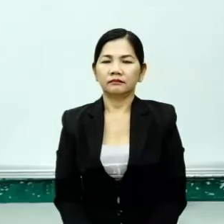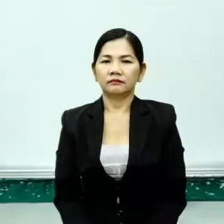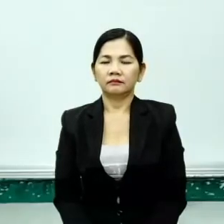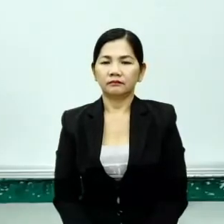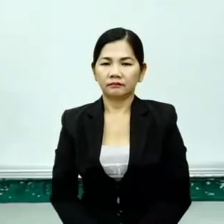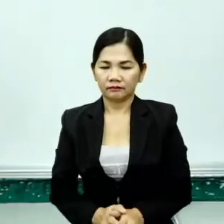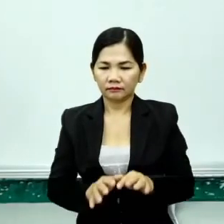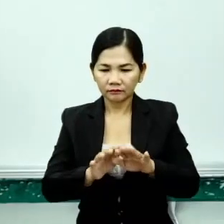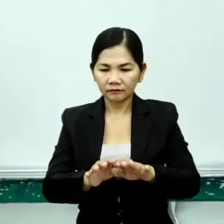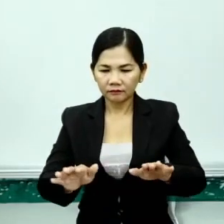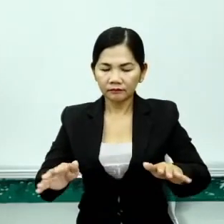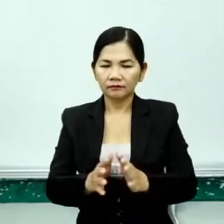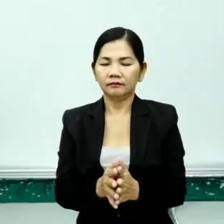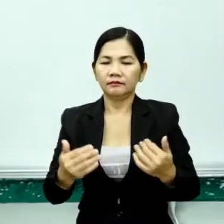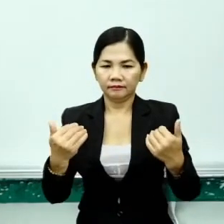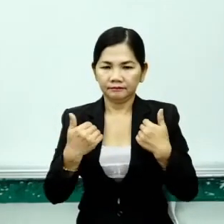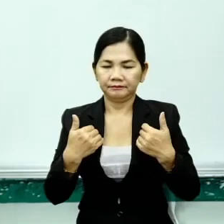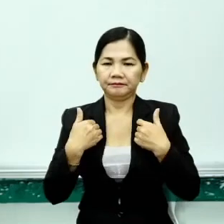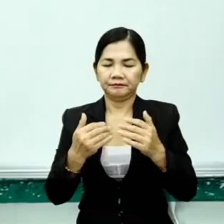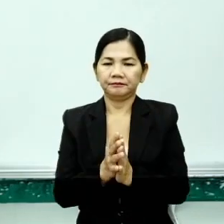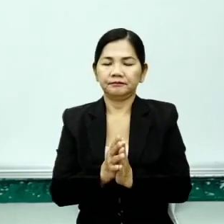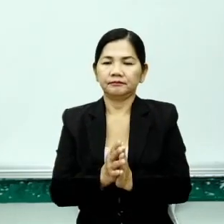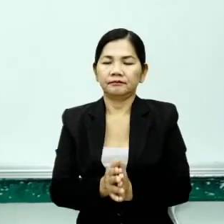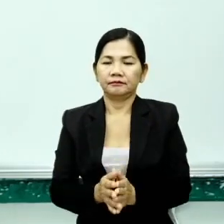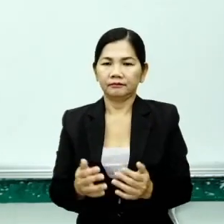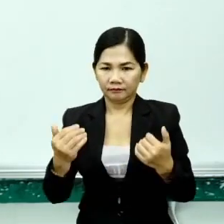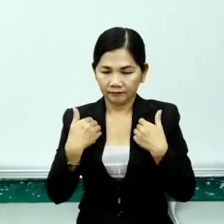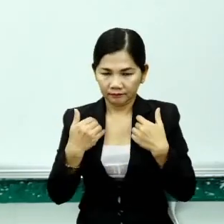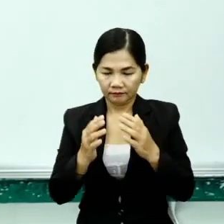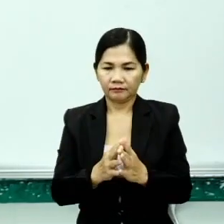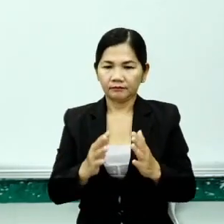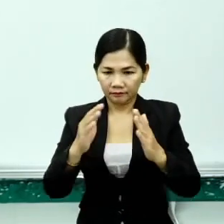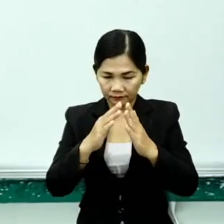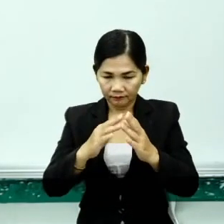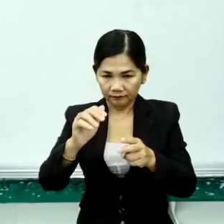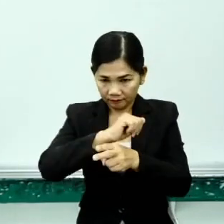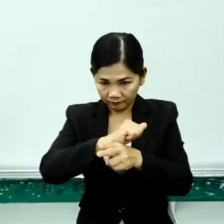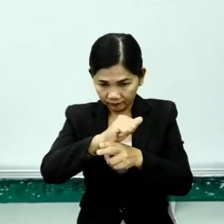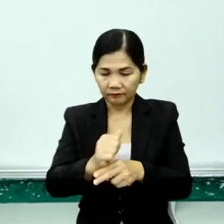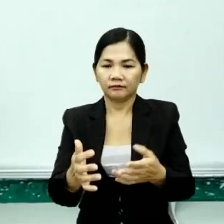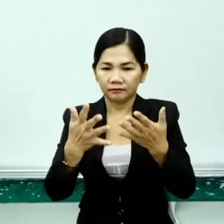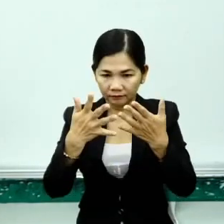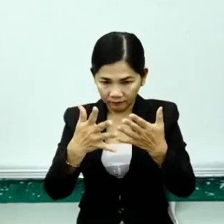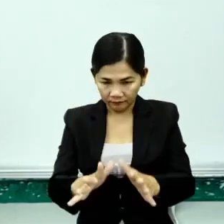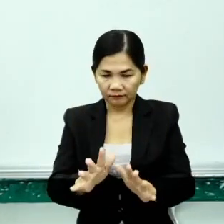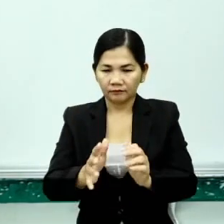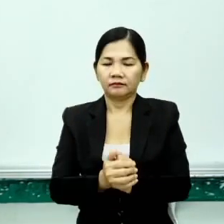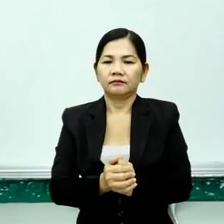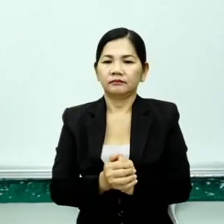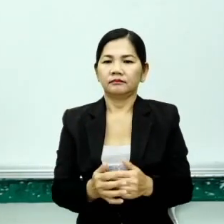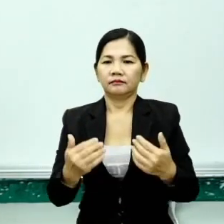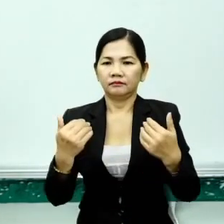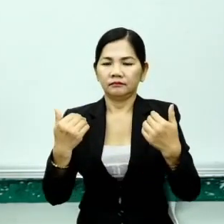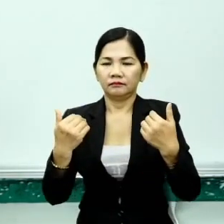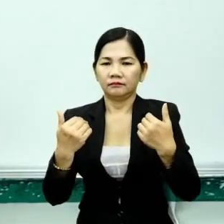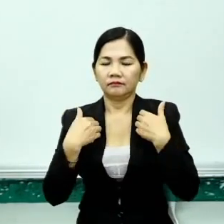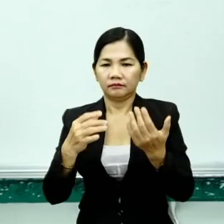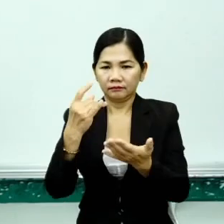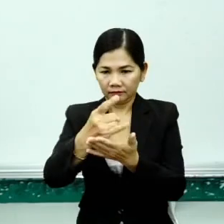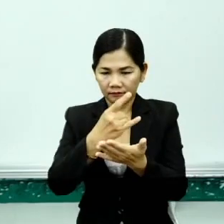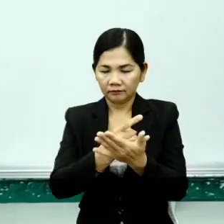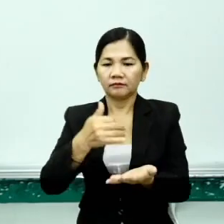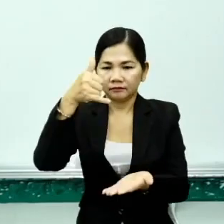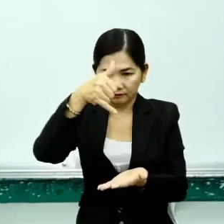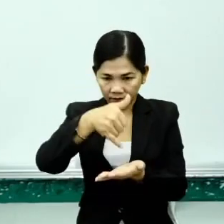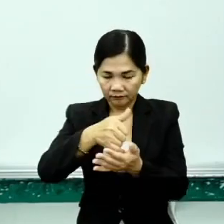chà chẳng còn con tặng ác này nè cứ chưa chết ha con tặng ác này chà ban cọt cái cặp té chà rồi rồi hai nè con nè chà chẳng sầm lập mày riêng riêng